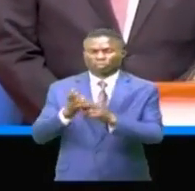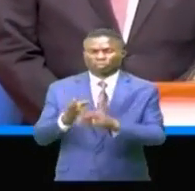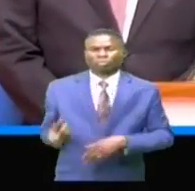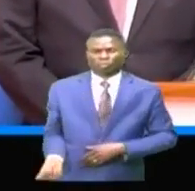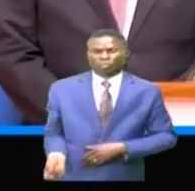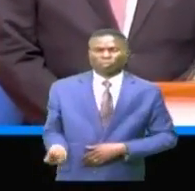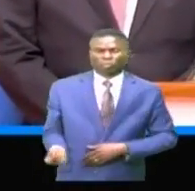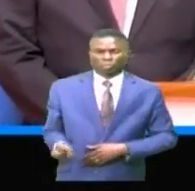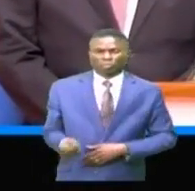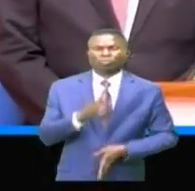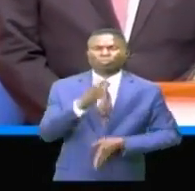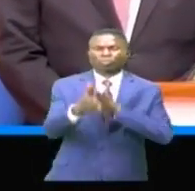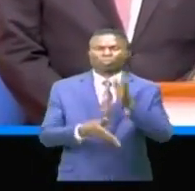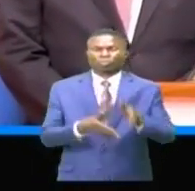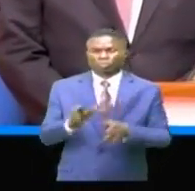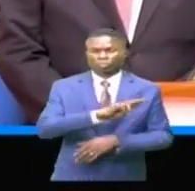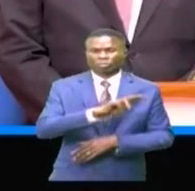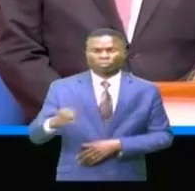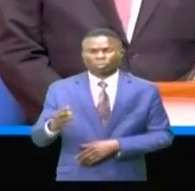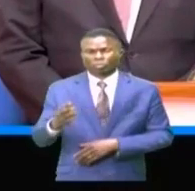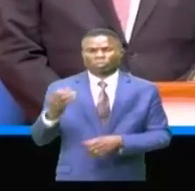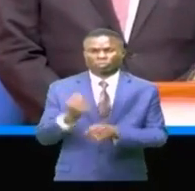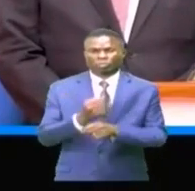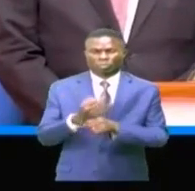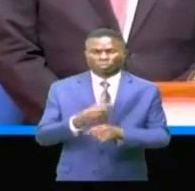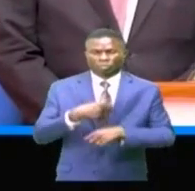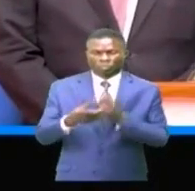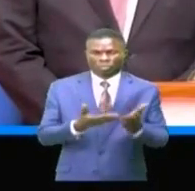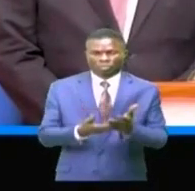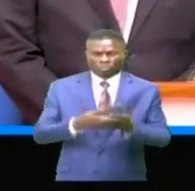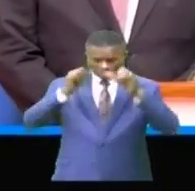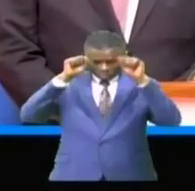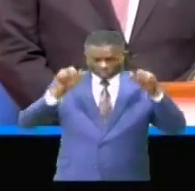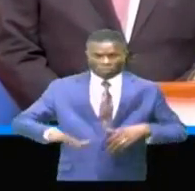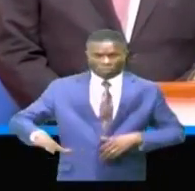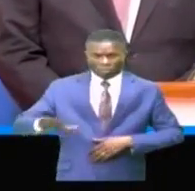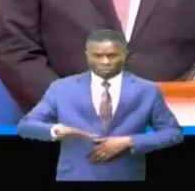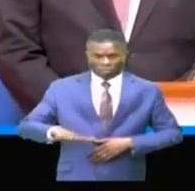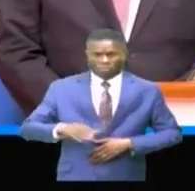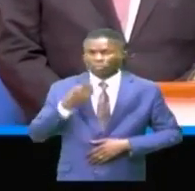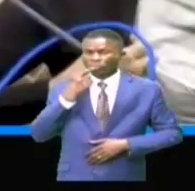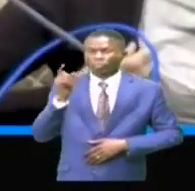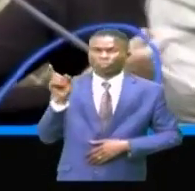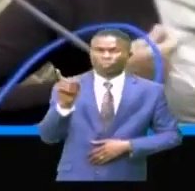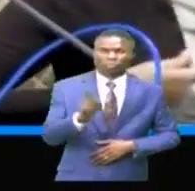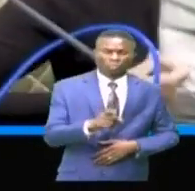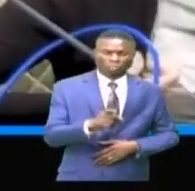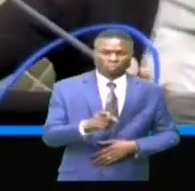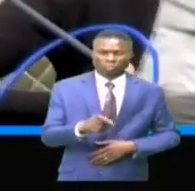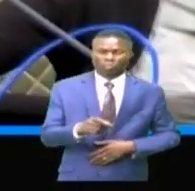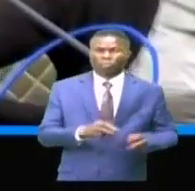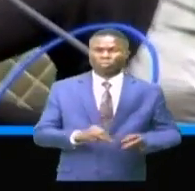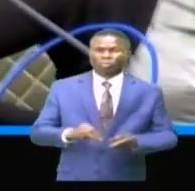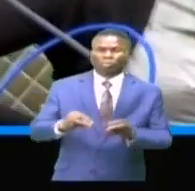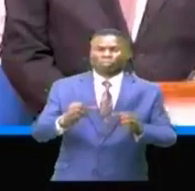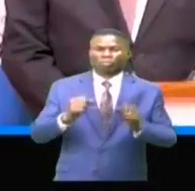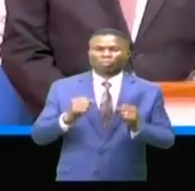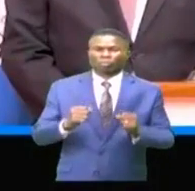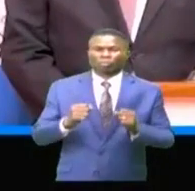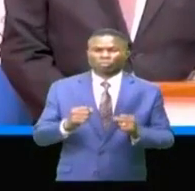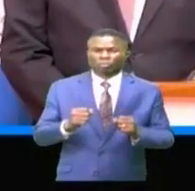de détour en 2020 quand ce travail commencé quand les chefs de l'État donné des instructions des stratégies en place